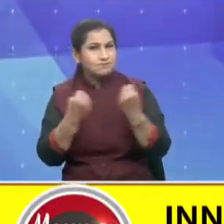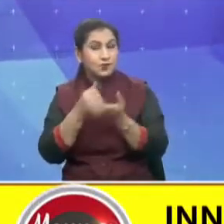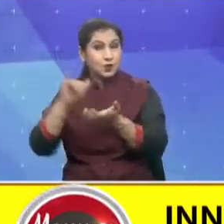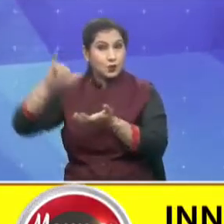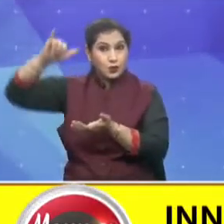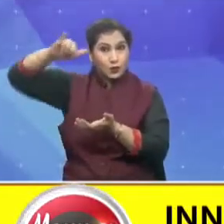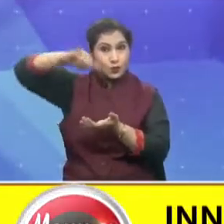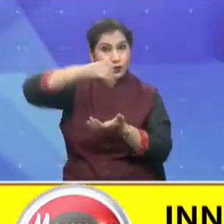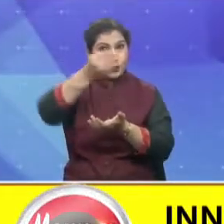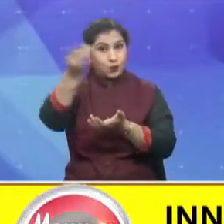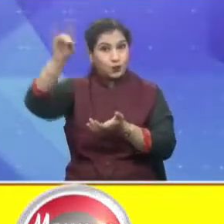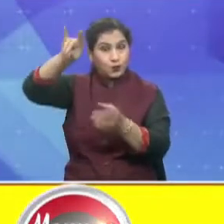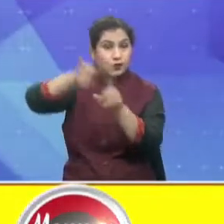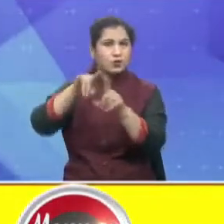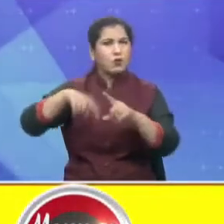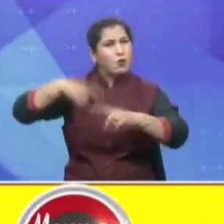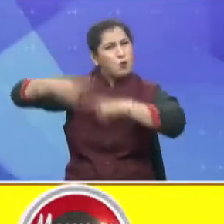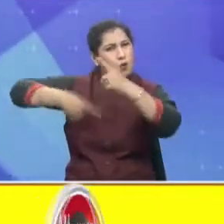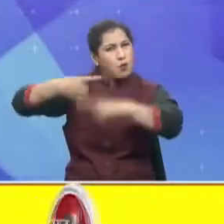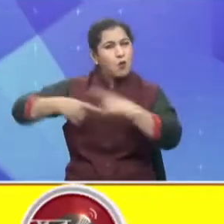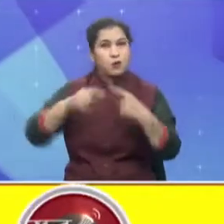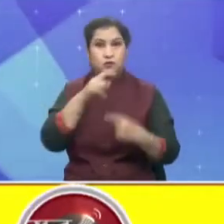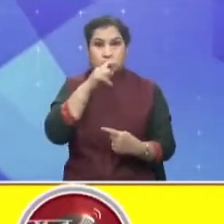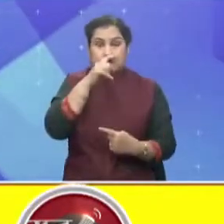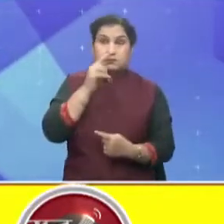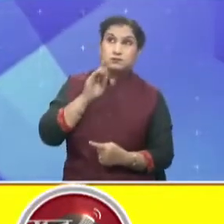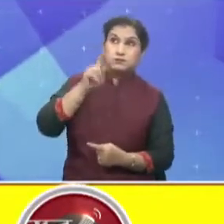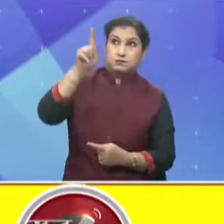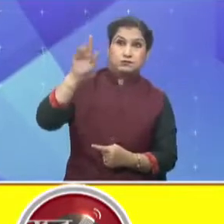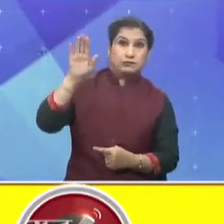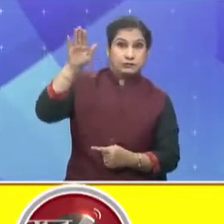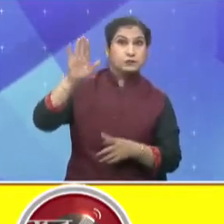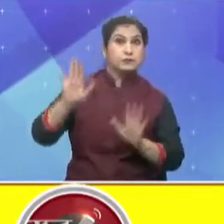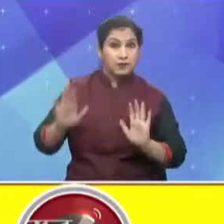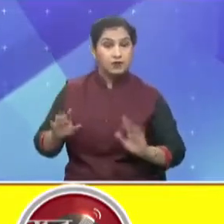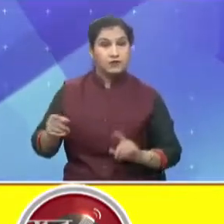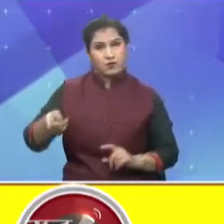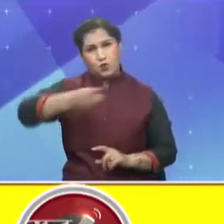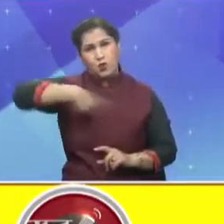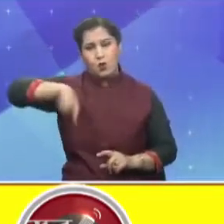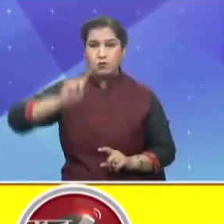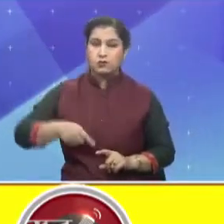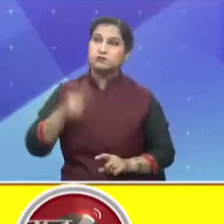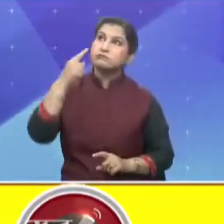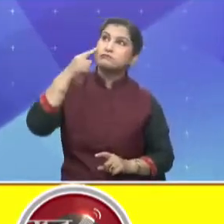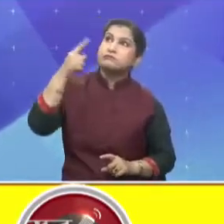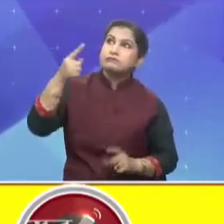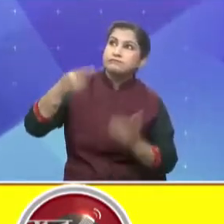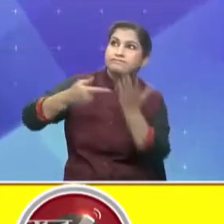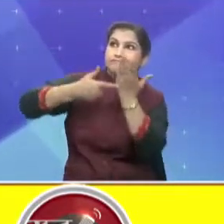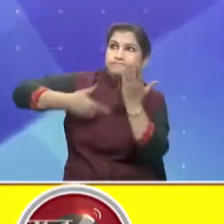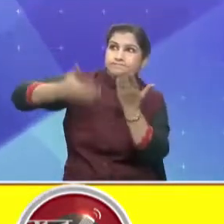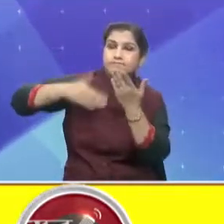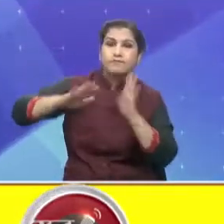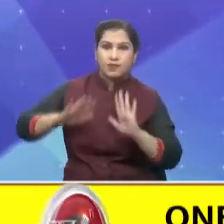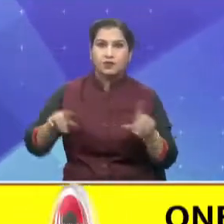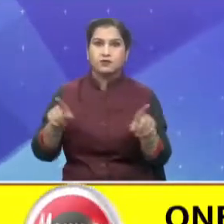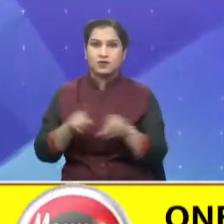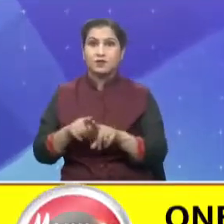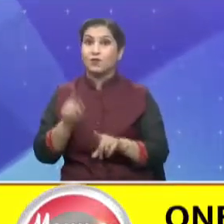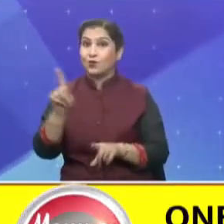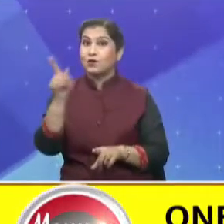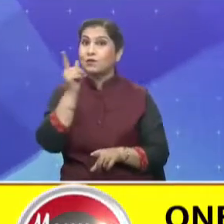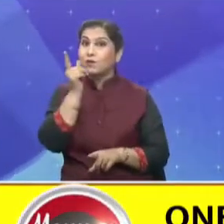इन बुलंदियों को रोज गर्व से छूते हैं, हमें बहुत कुछ सिखाते हैं। ऐसा